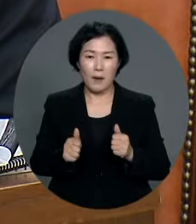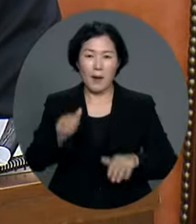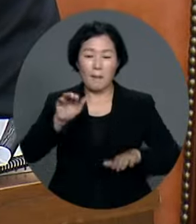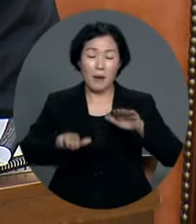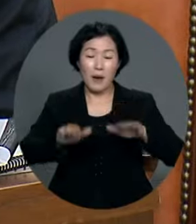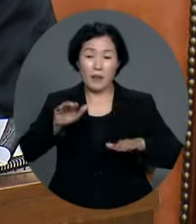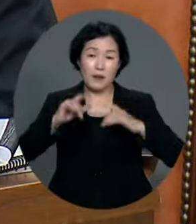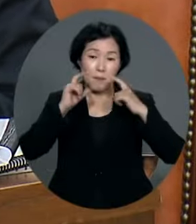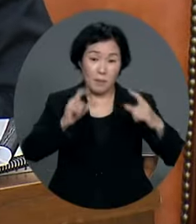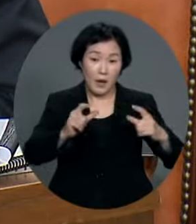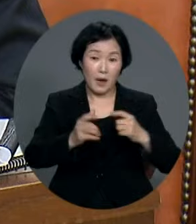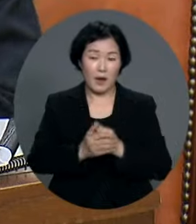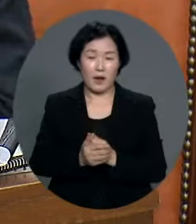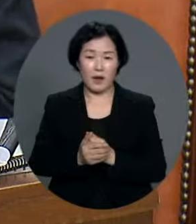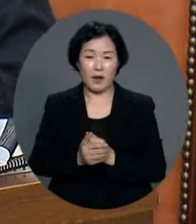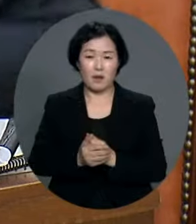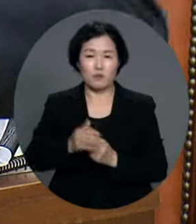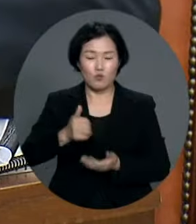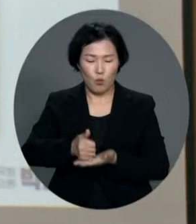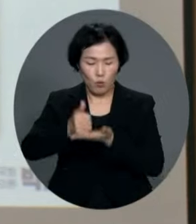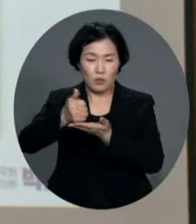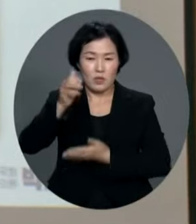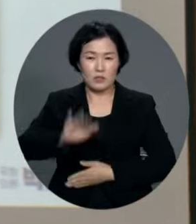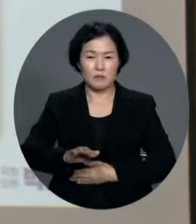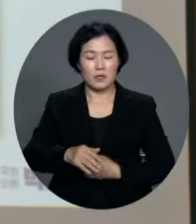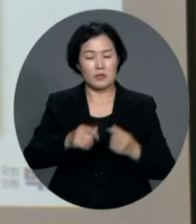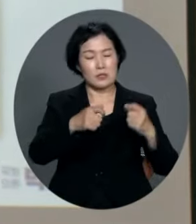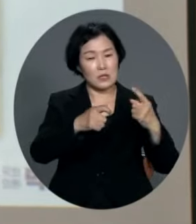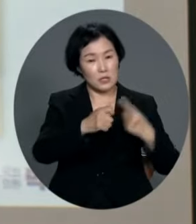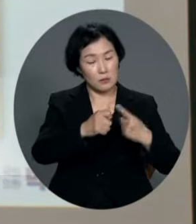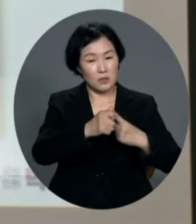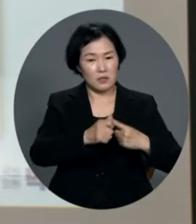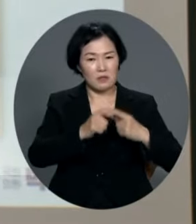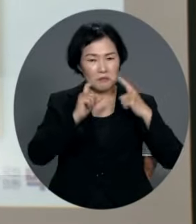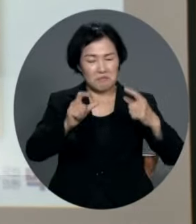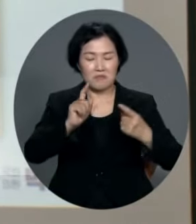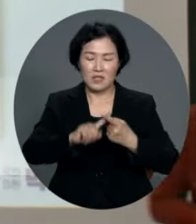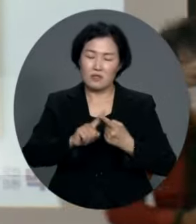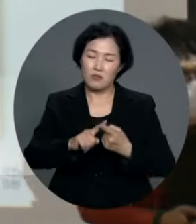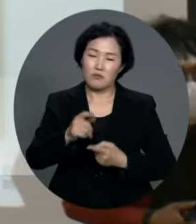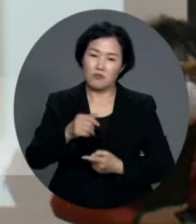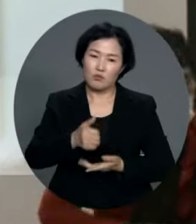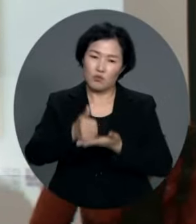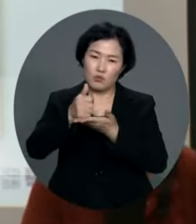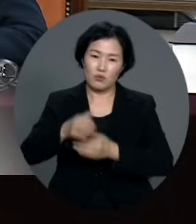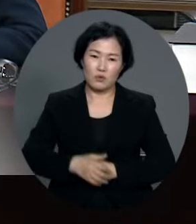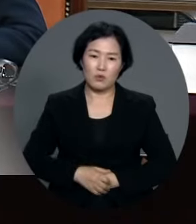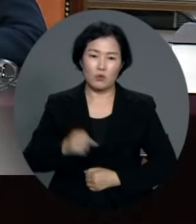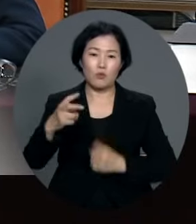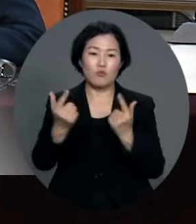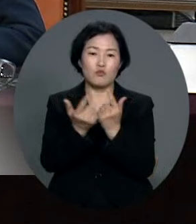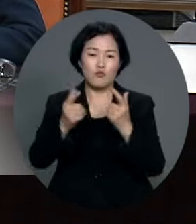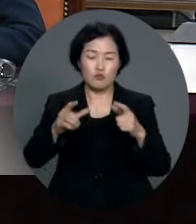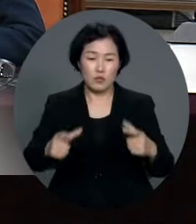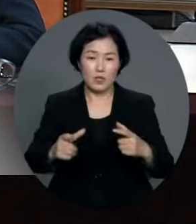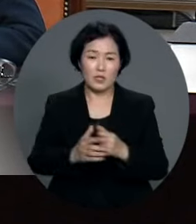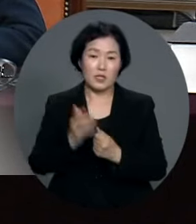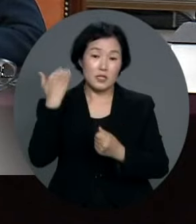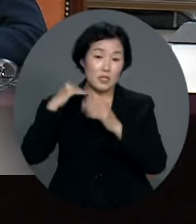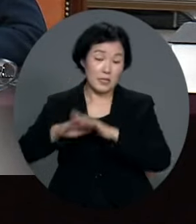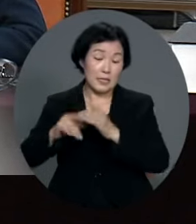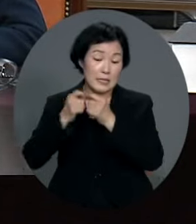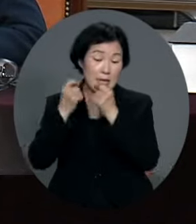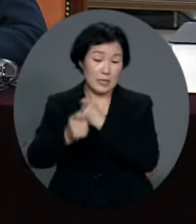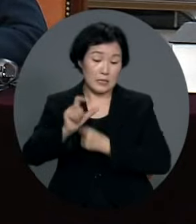양형이 이례적이었다고 답했습니다. 대구 북구에서 발생한 신탁 전세 사기와 관련해 등기 누락 문제도